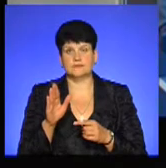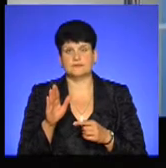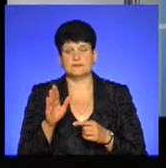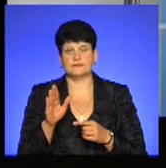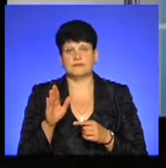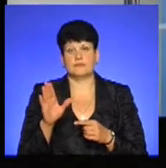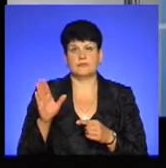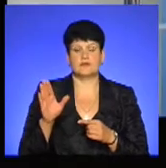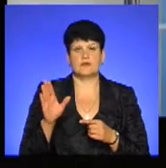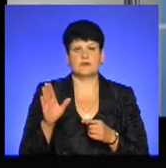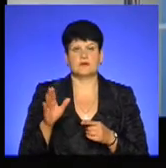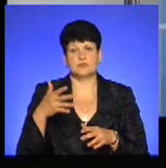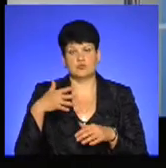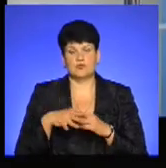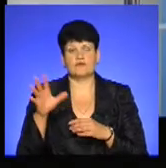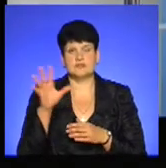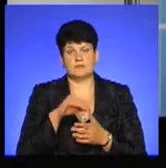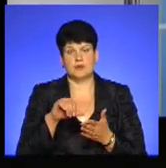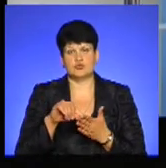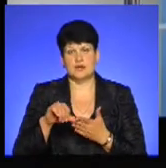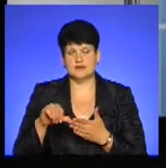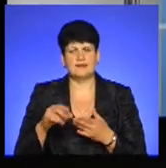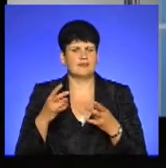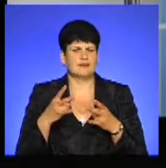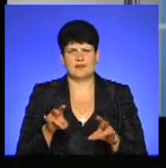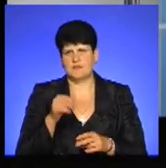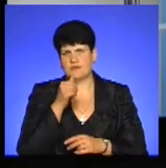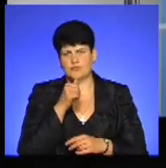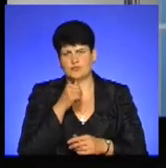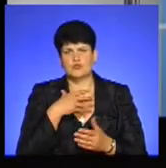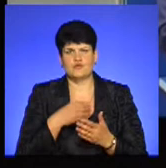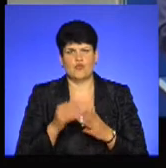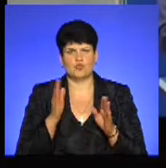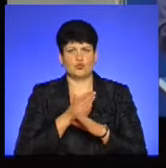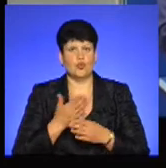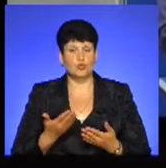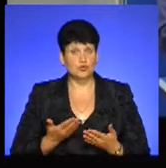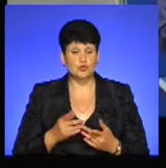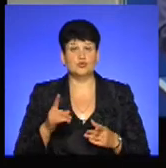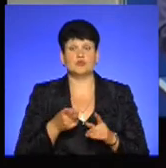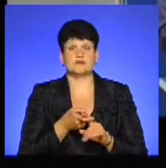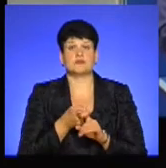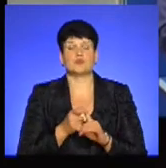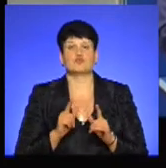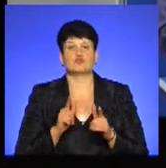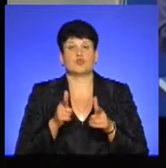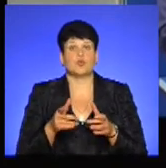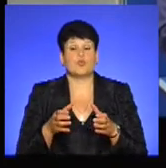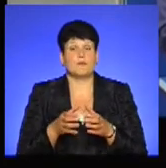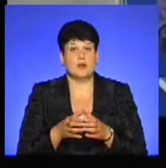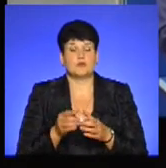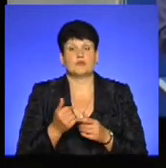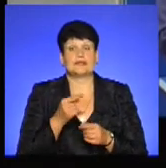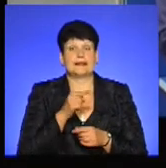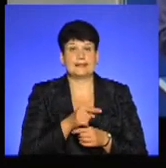наступними нашими учасниками і не треба випробовувати, власне, свою долю. Що стосується вступної кампанії для них, то для тих